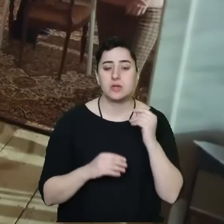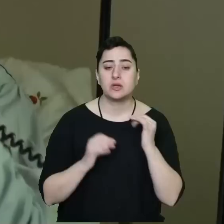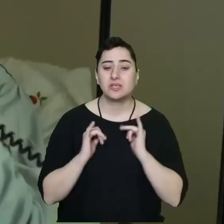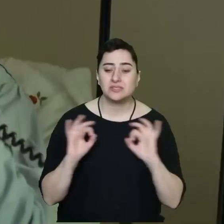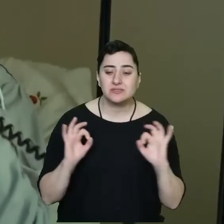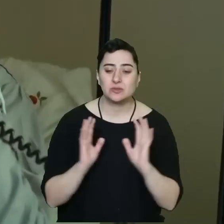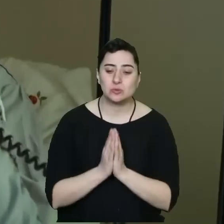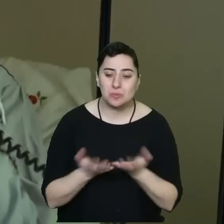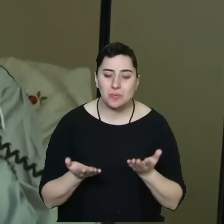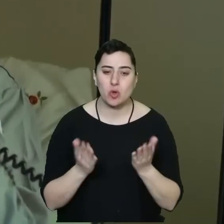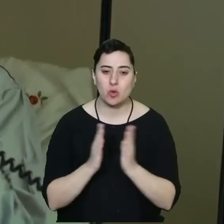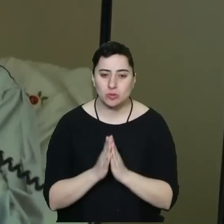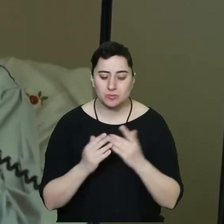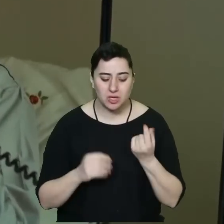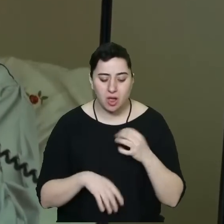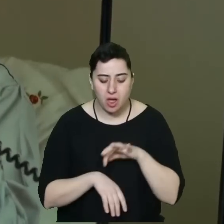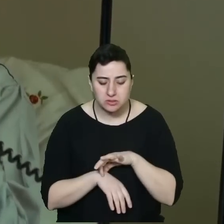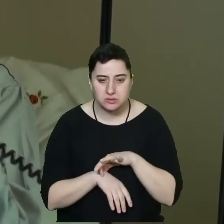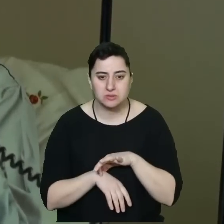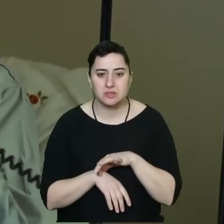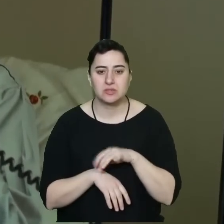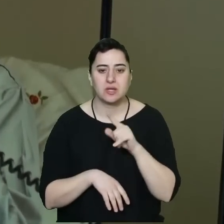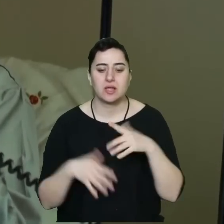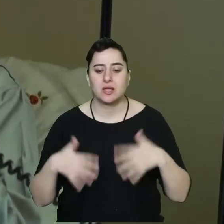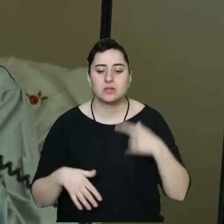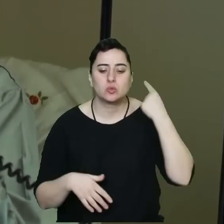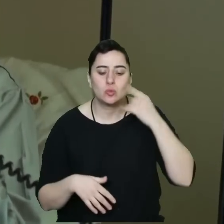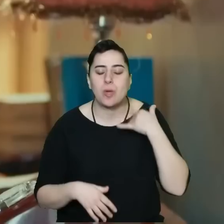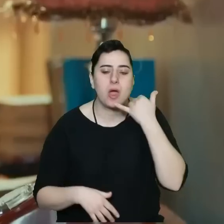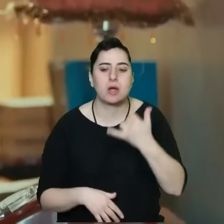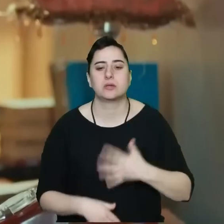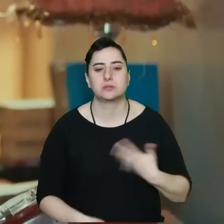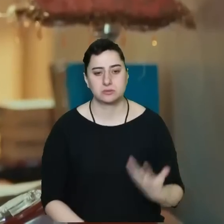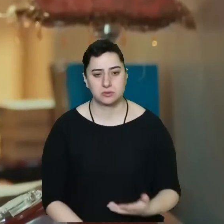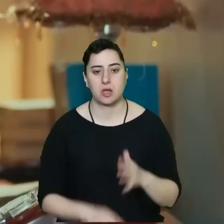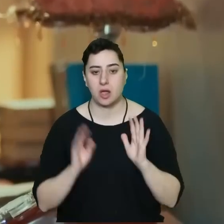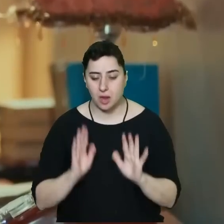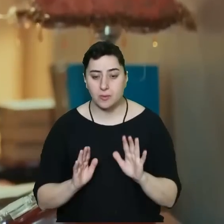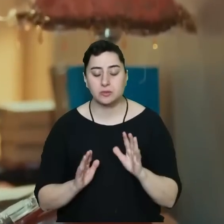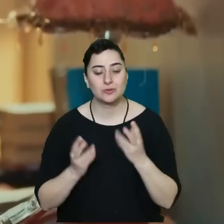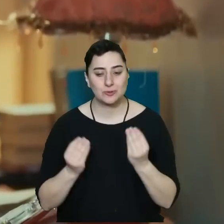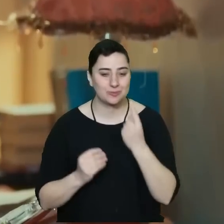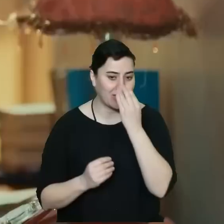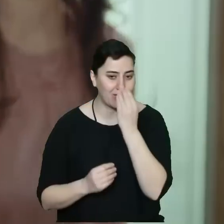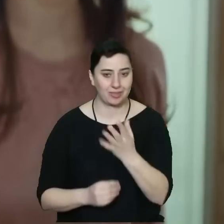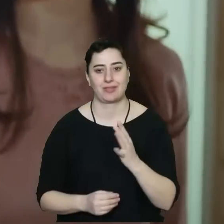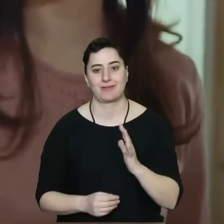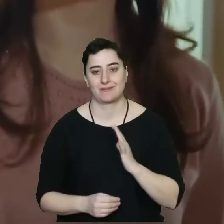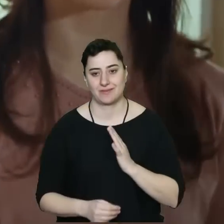bakma. Özür dilerim, biraz rahatsızdım. Seni de telaşlandırmamak için aramadım. Ama sana çok hoş bir hediyem